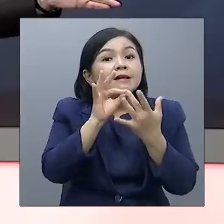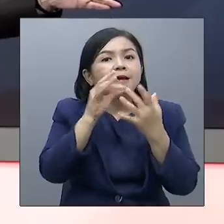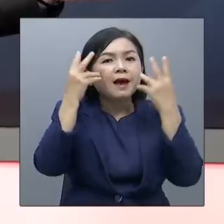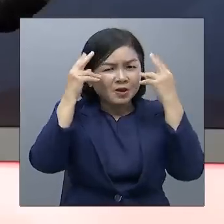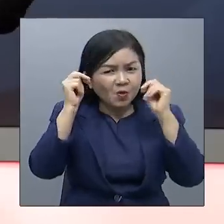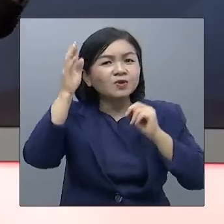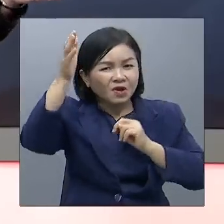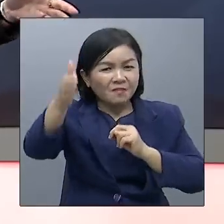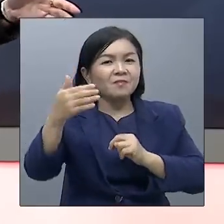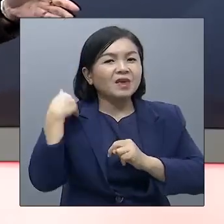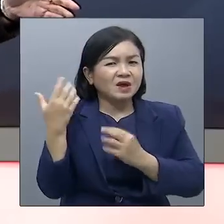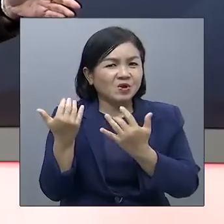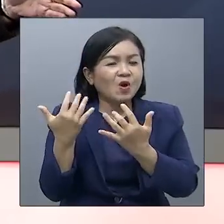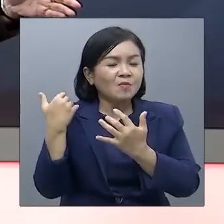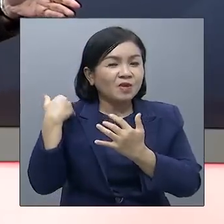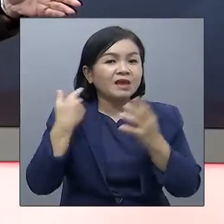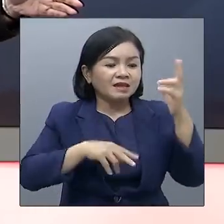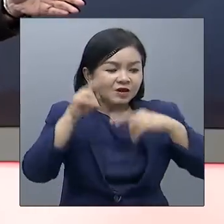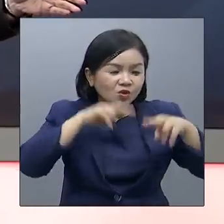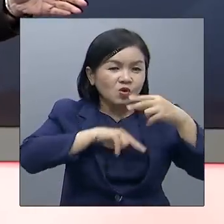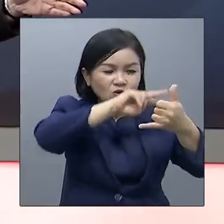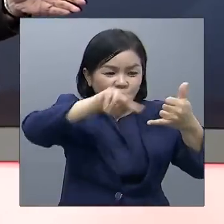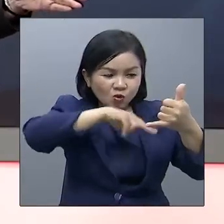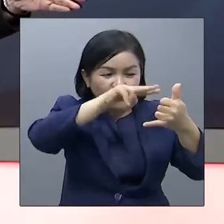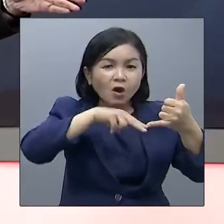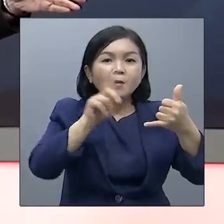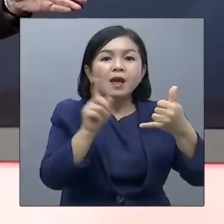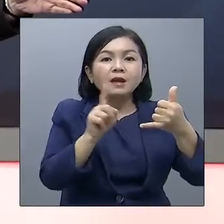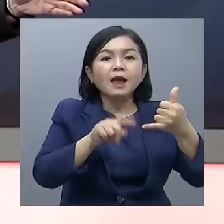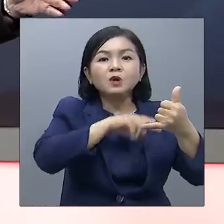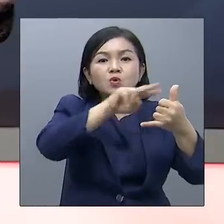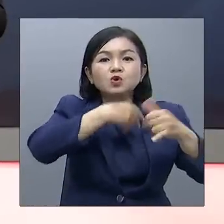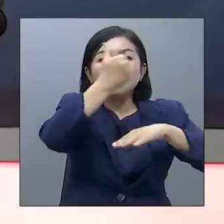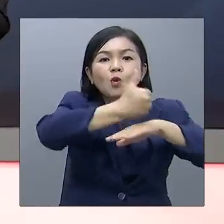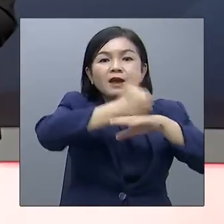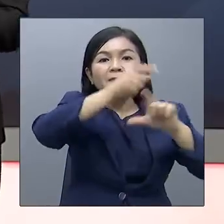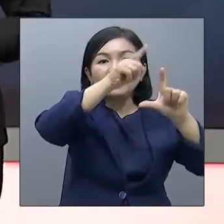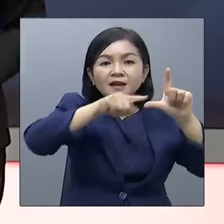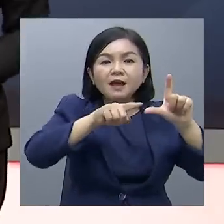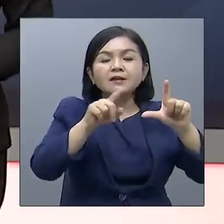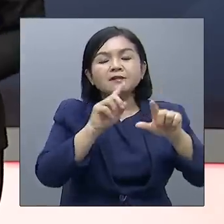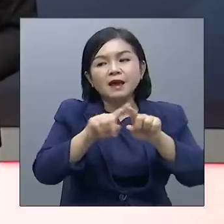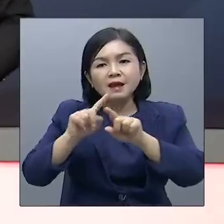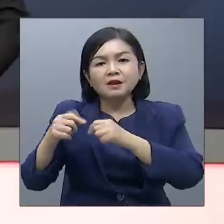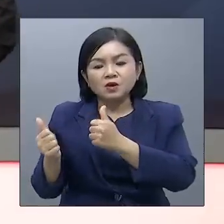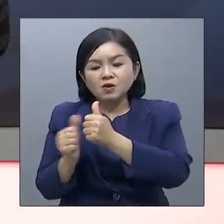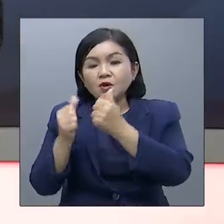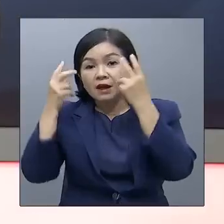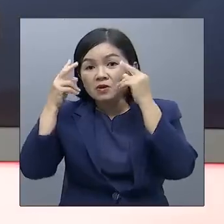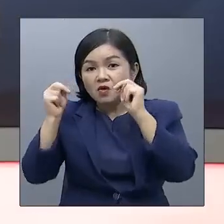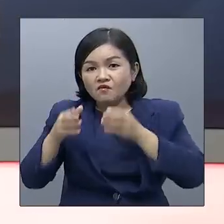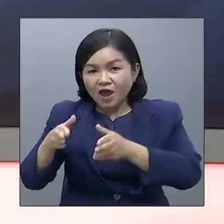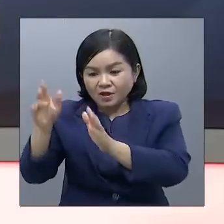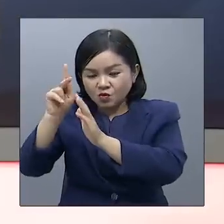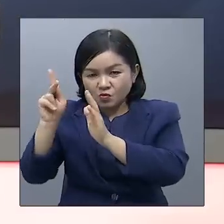ายกรัฐมนตรีแล้วก็การตรวจสอบคุณสมบัติของคุณพิธาลิ้มเจริญรัตน์ค่ะซึ่งล่าสุดนั้นรองนายกรัฐมนตรีฝ่ายกฎหม